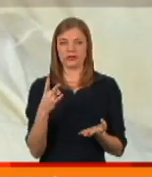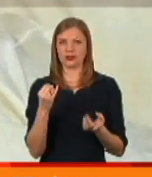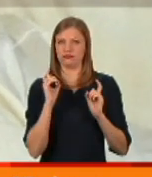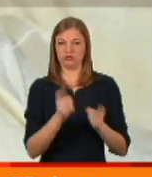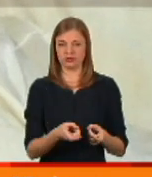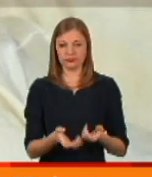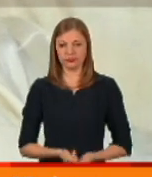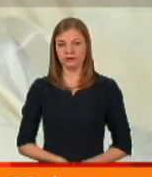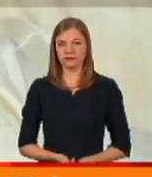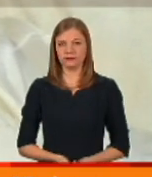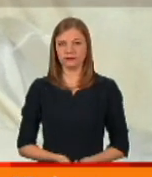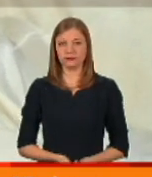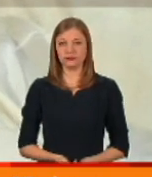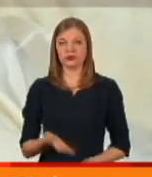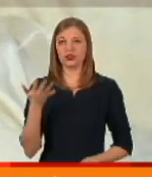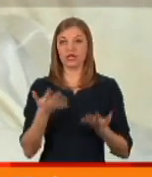нікого.